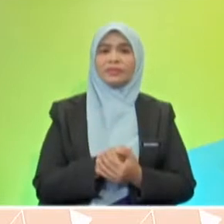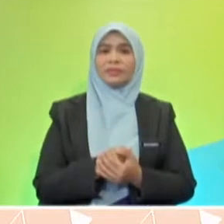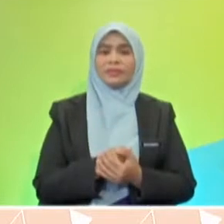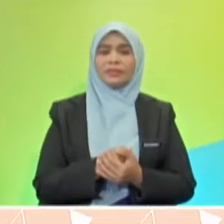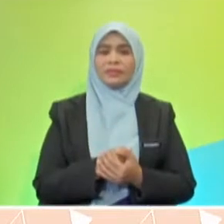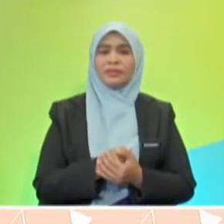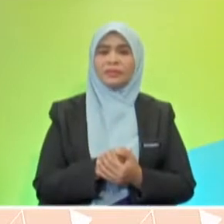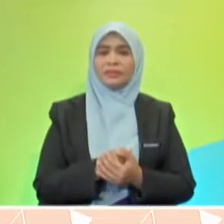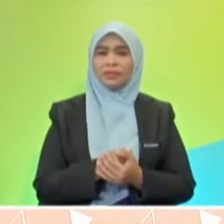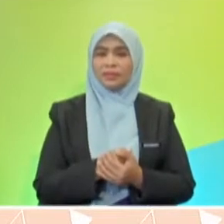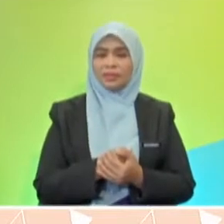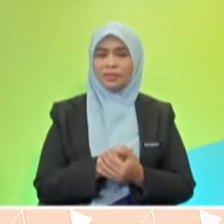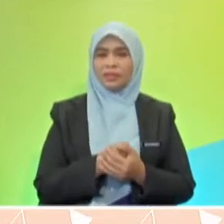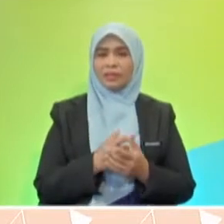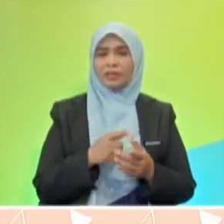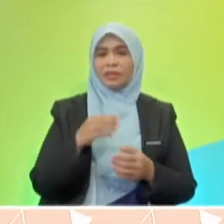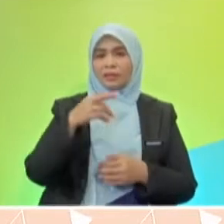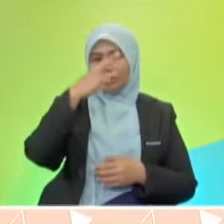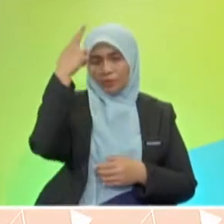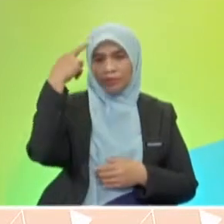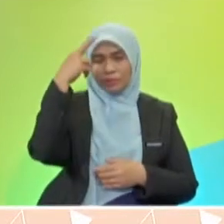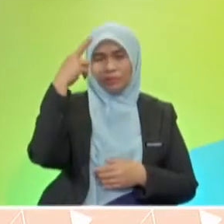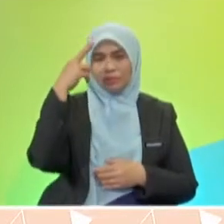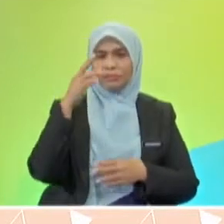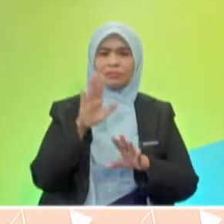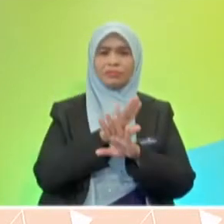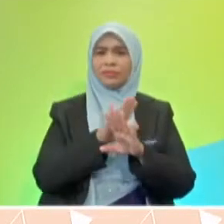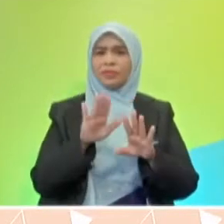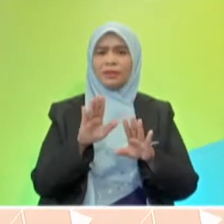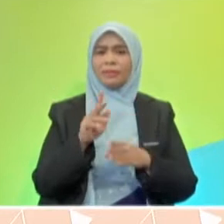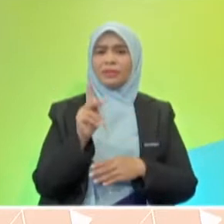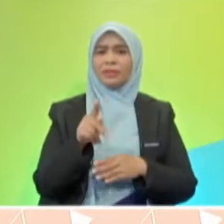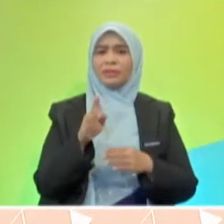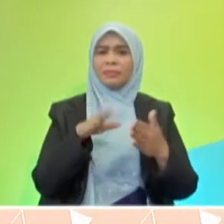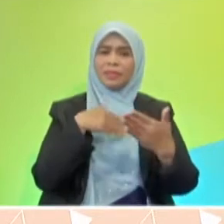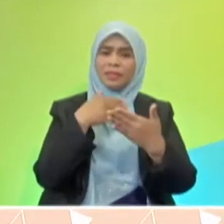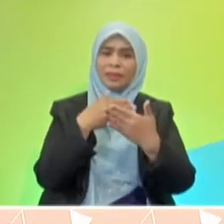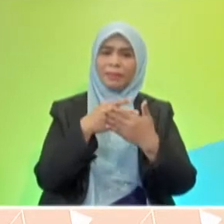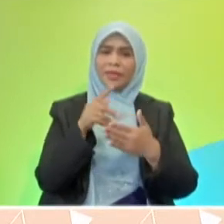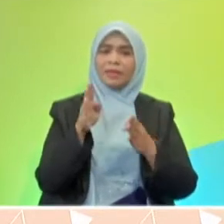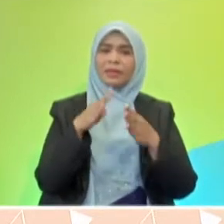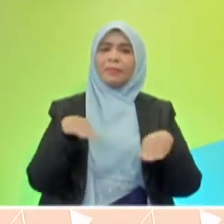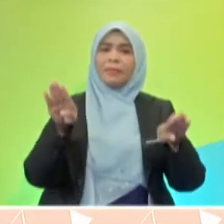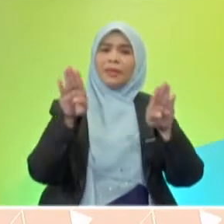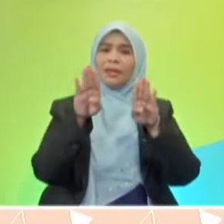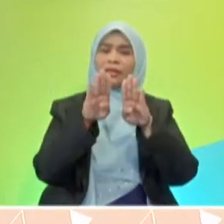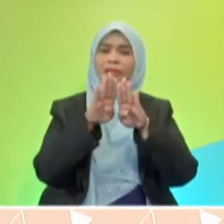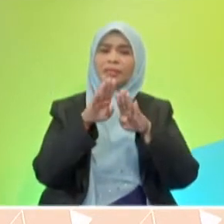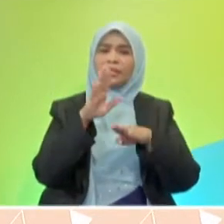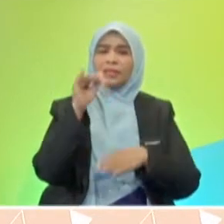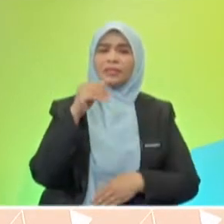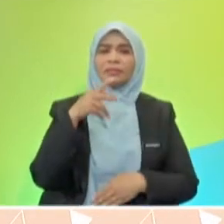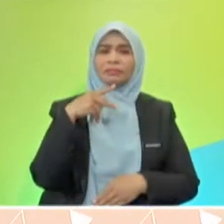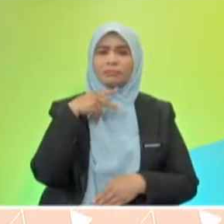oke dalam satu situasi Rosulullah ini tidak pernah menyampaikan berita palsu kepada